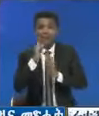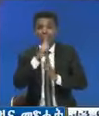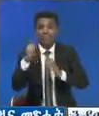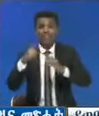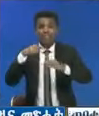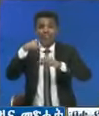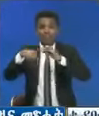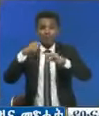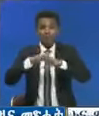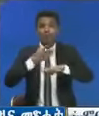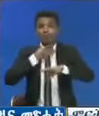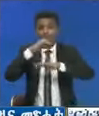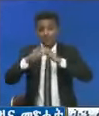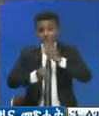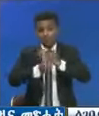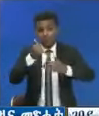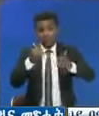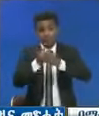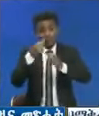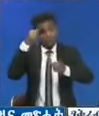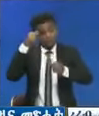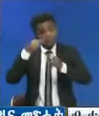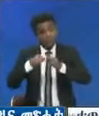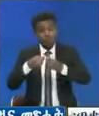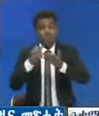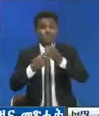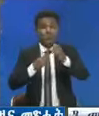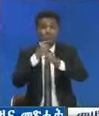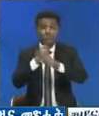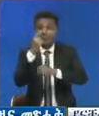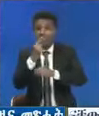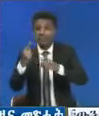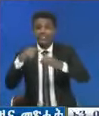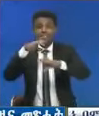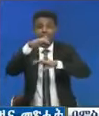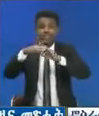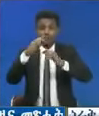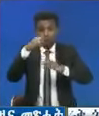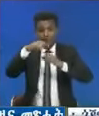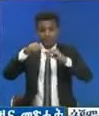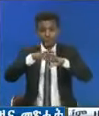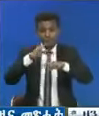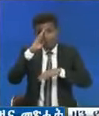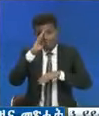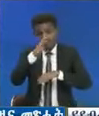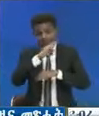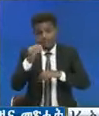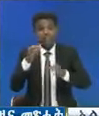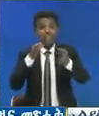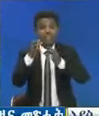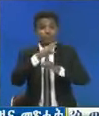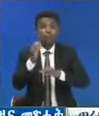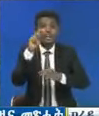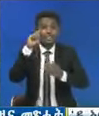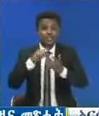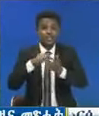አካባቢዎች በመከሰት ጉዳት ማድረሱ የሚታወስ ነው። በዚህ ዓመትም በአንዳንድ የክልሉ አካባቢዎች መከሰቱን የገለጹትና ባለፈው ዓመት